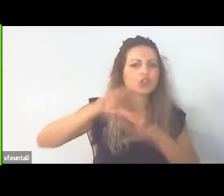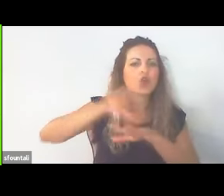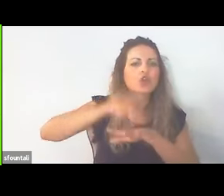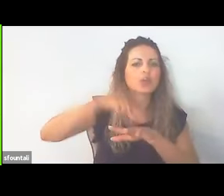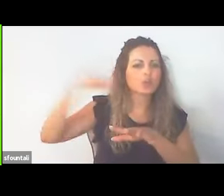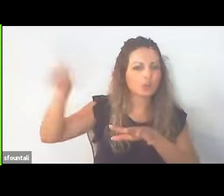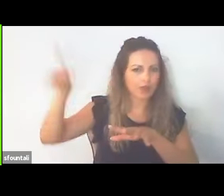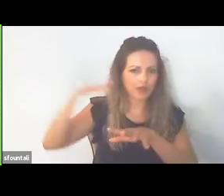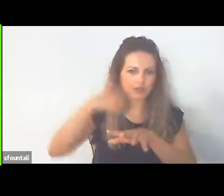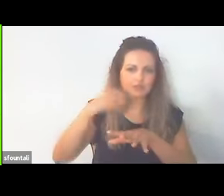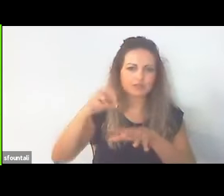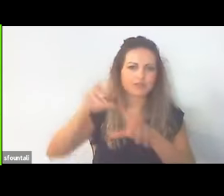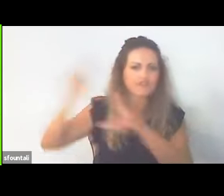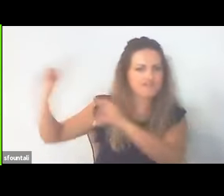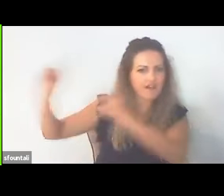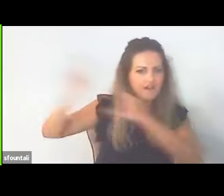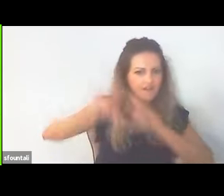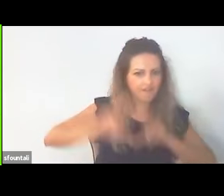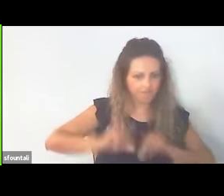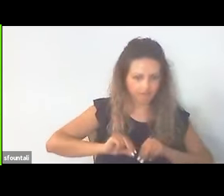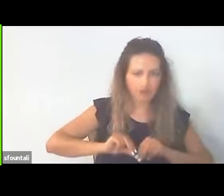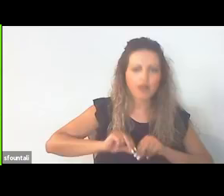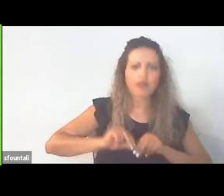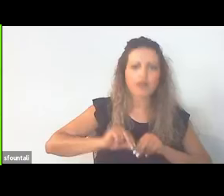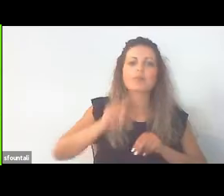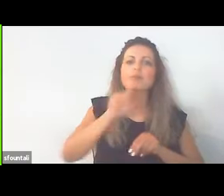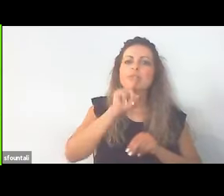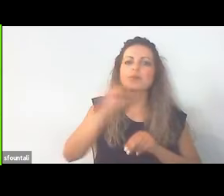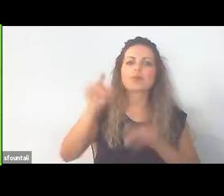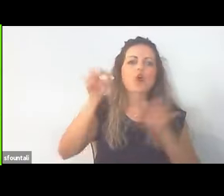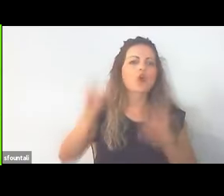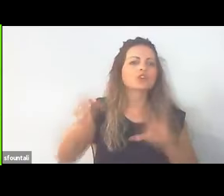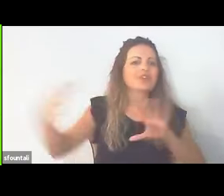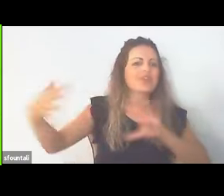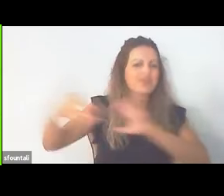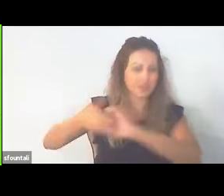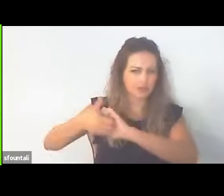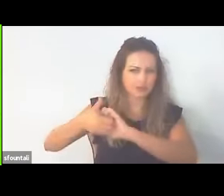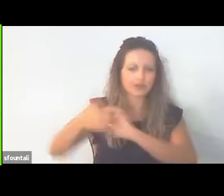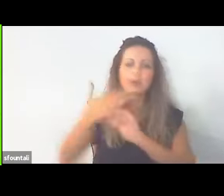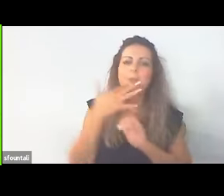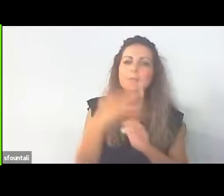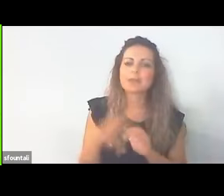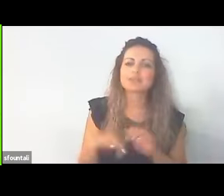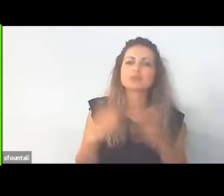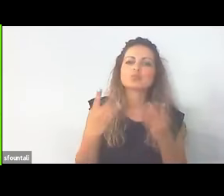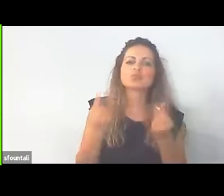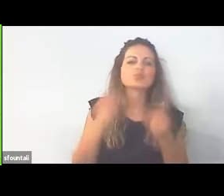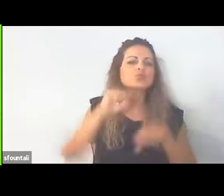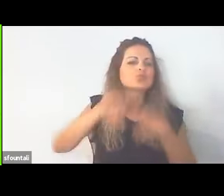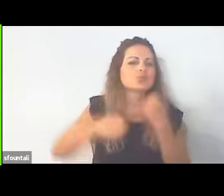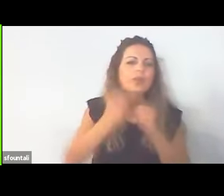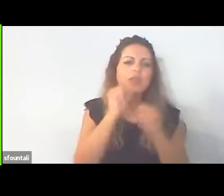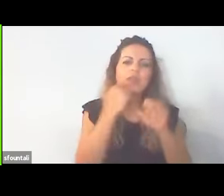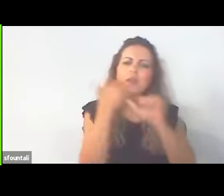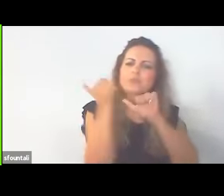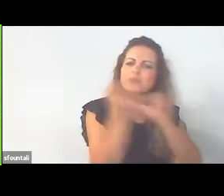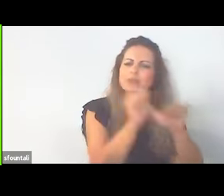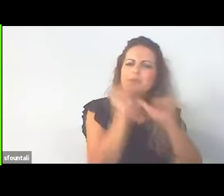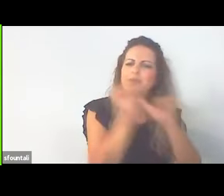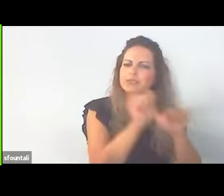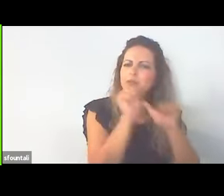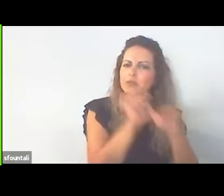ως δέσμευση και υποχρέωση των χωρών αυτών. Συνεπώς, μια πολύπλευρη άσκηση πίεσης και επαφές με πολιτικούς